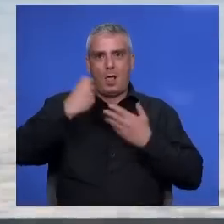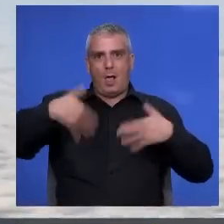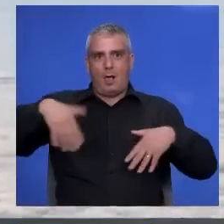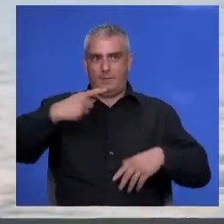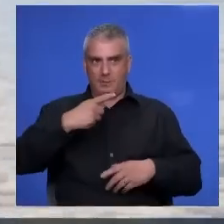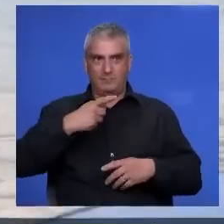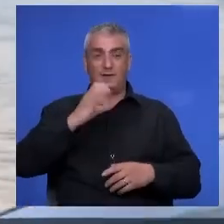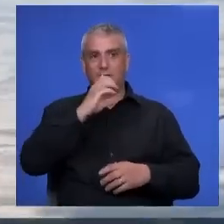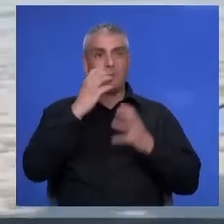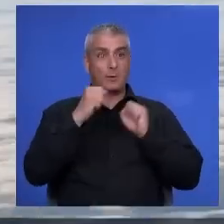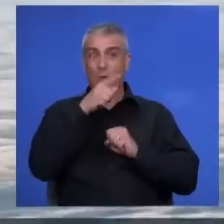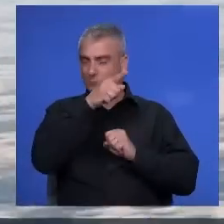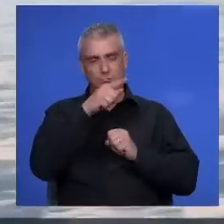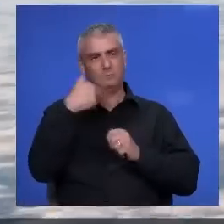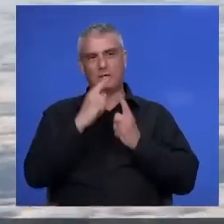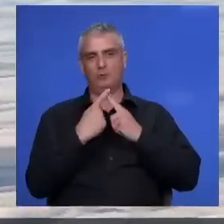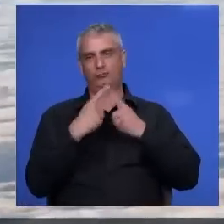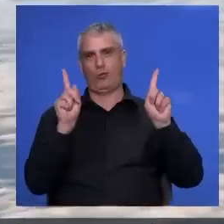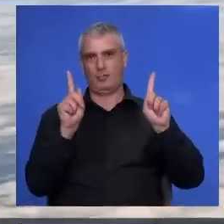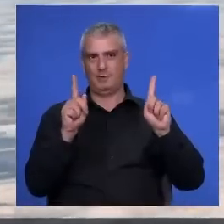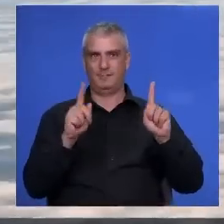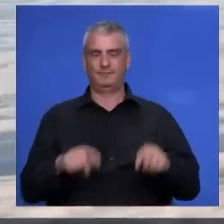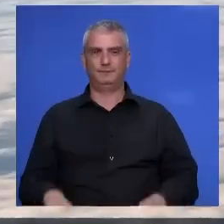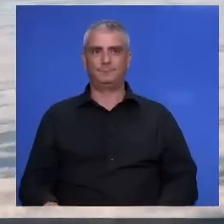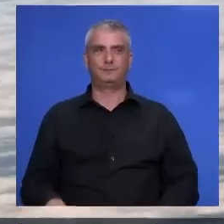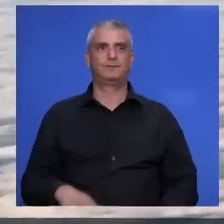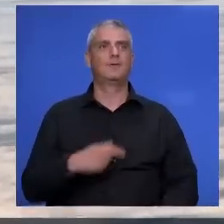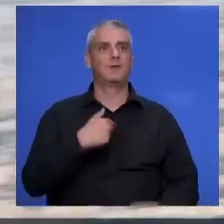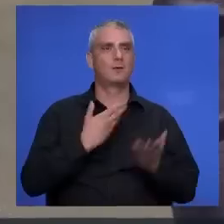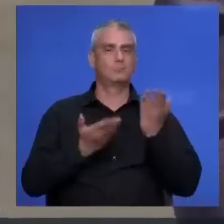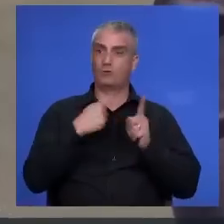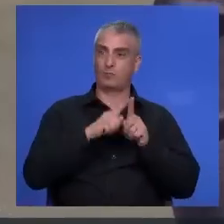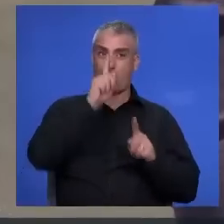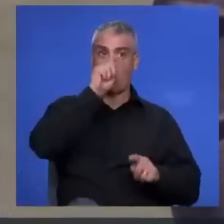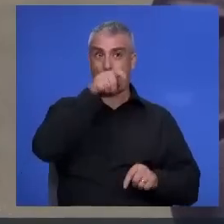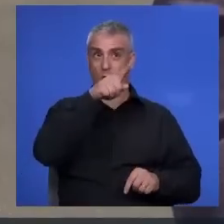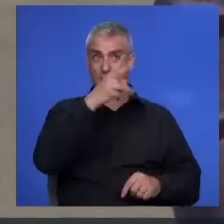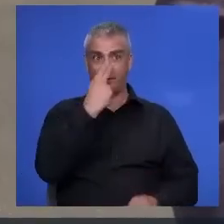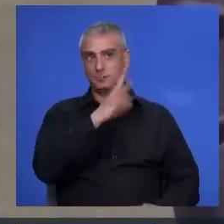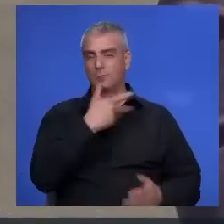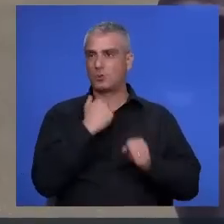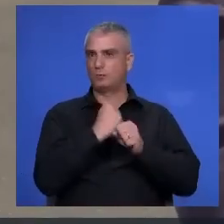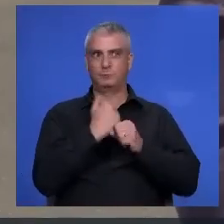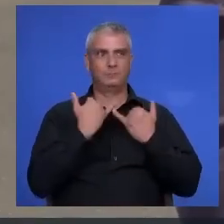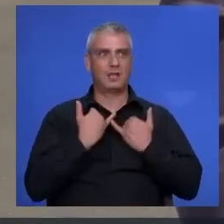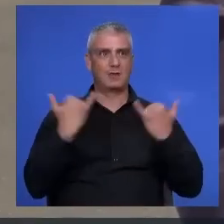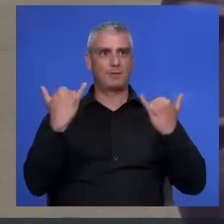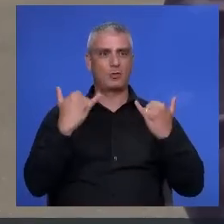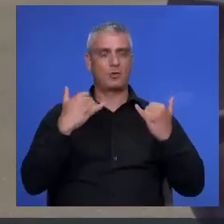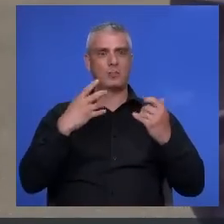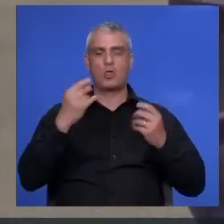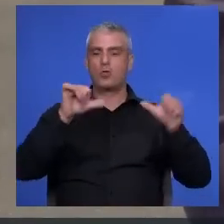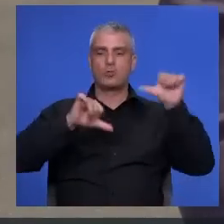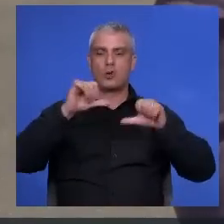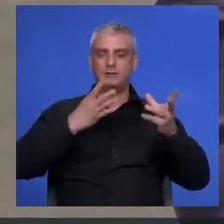קריס, בטוח שאצלם, זה יהיה אחרת לגמרי. We get compared to Concorde, but you look at what we're doing today, the advances